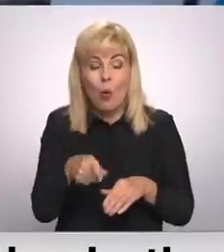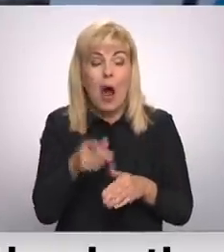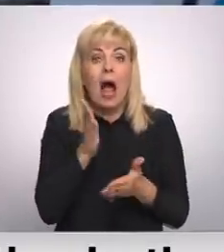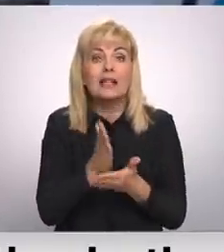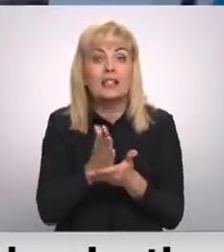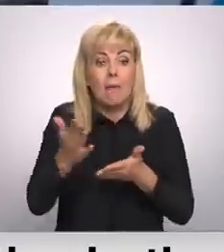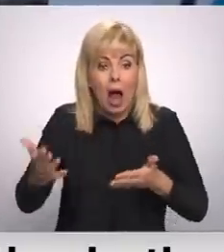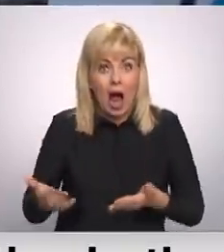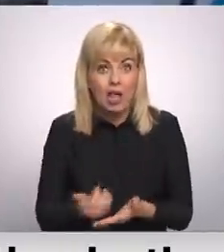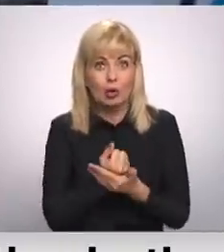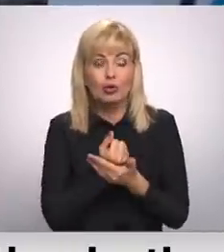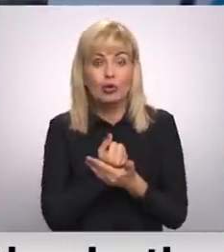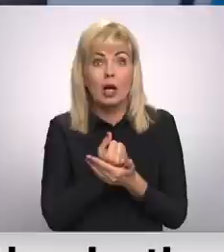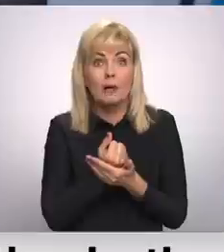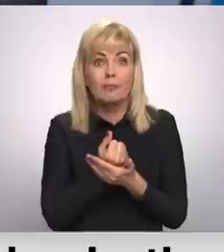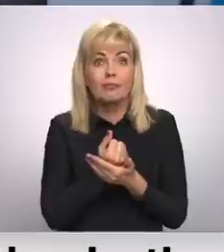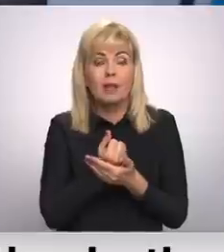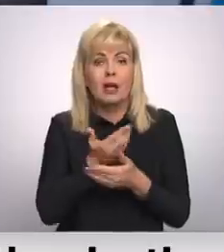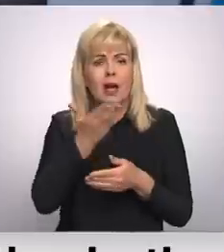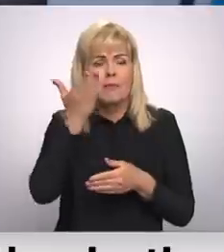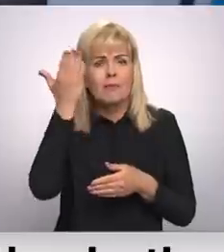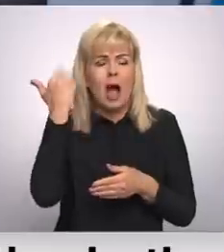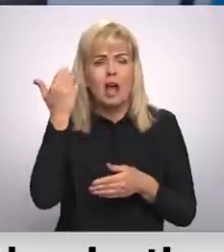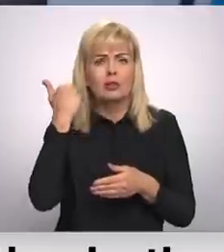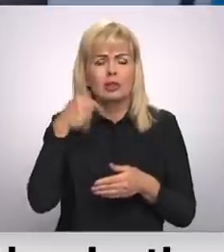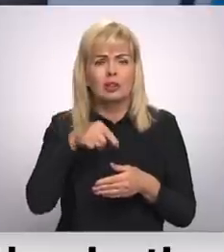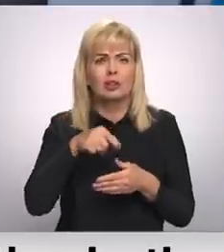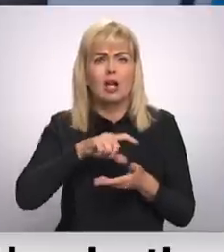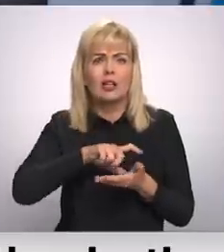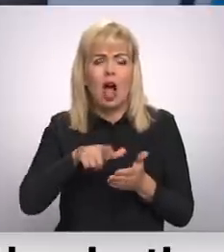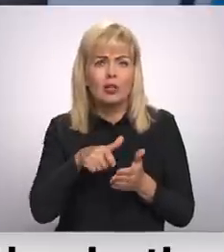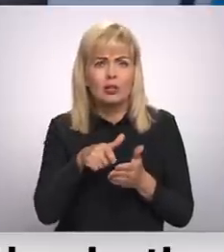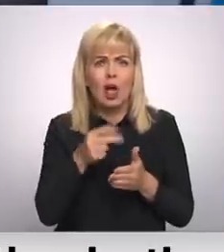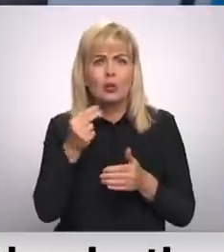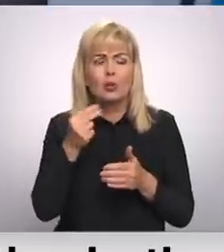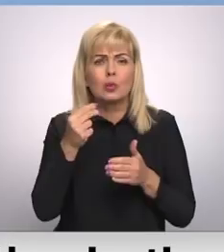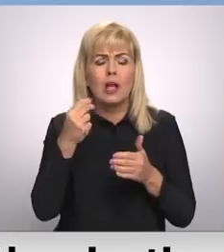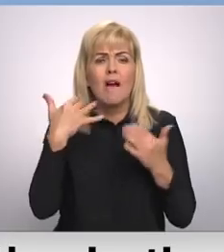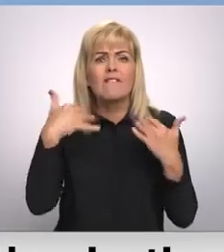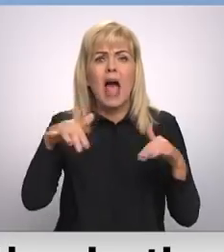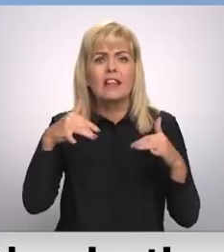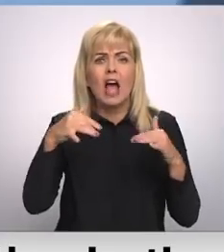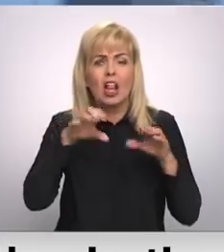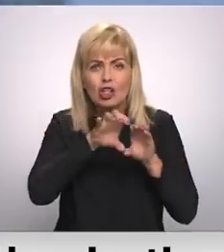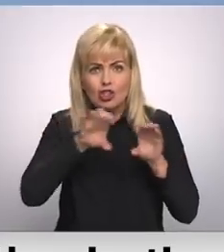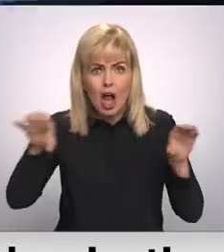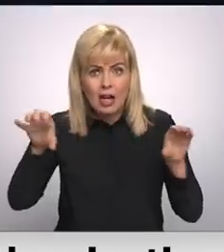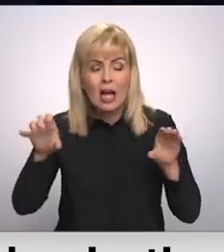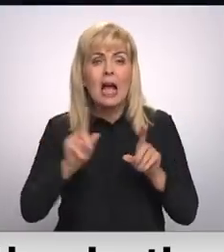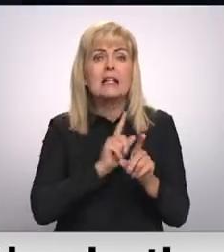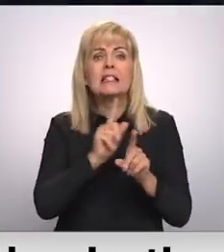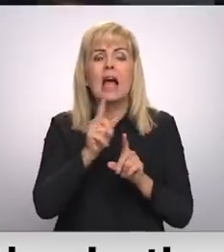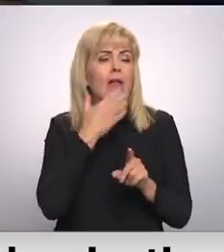arī atraduši 50 no gadu rasējums, kur tur parādās neliela ventilācijas šahte. Vilcienu satiksmi notikušais